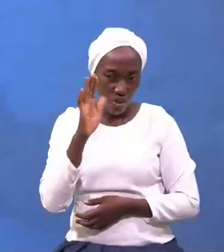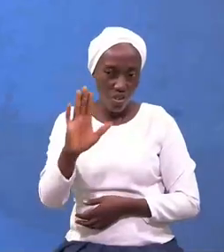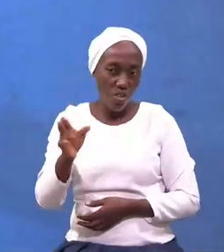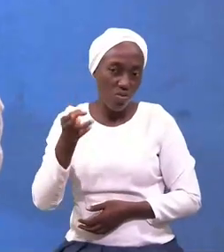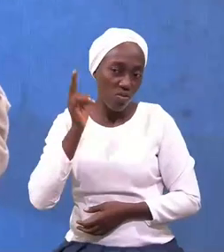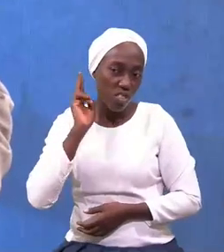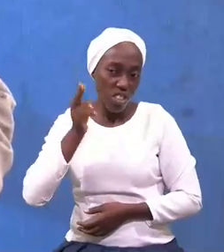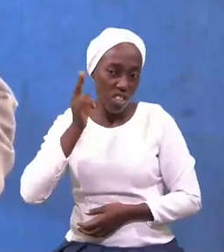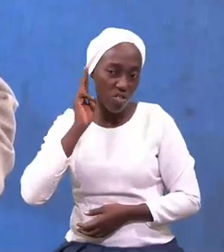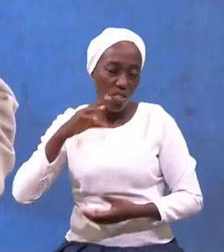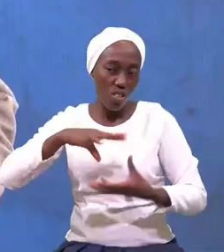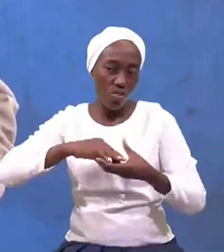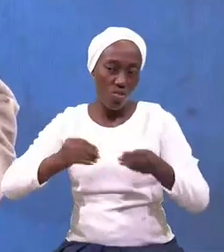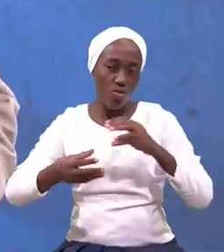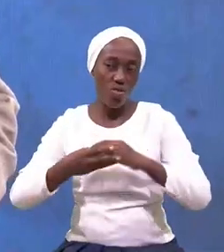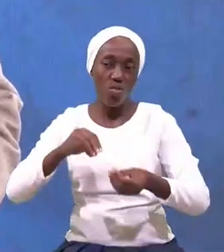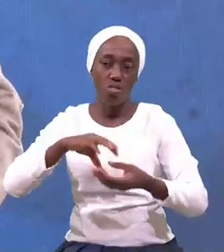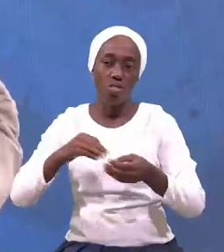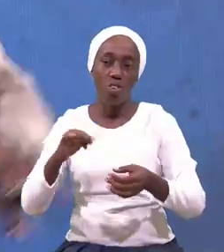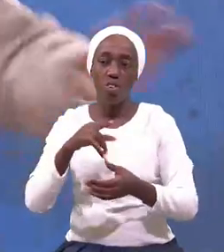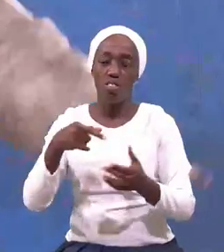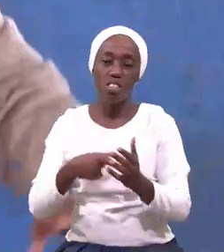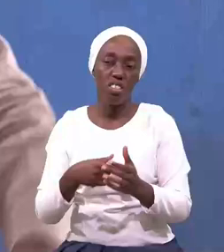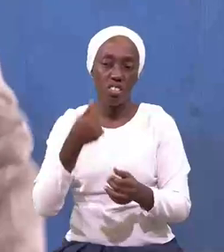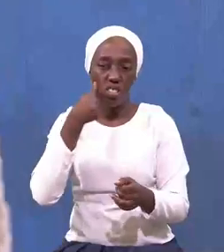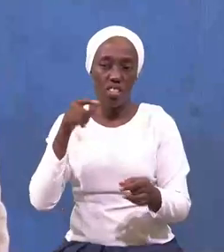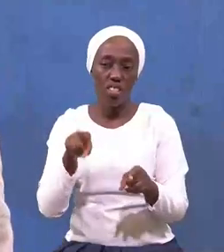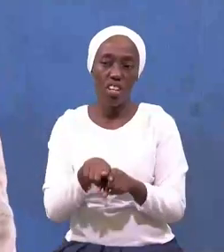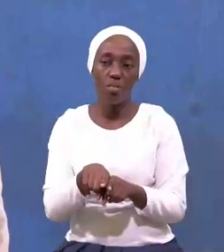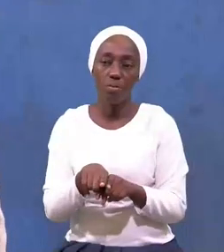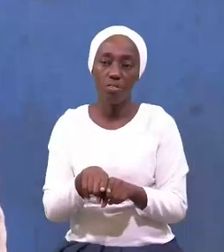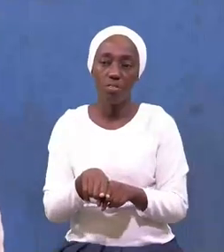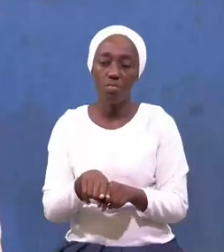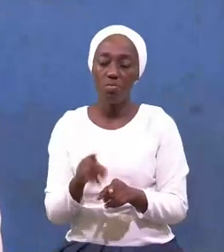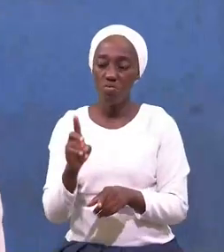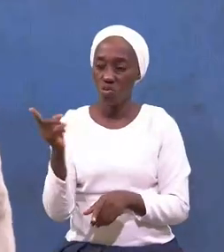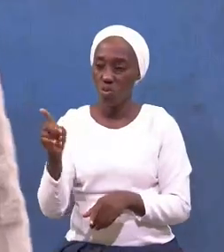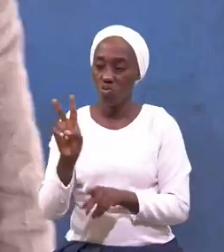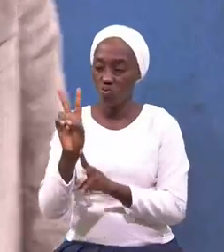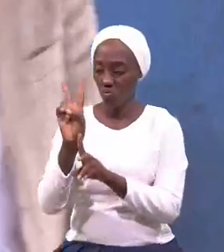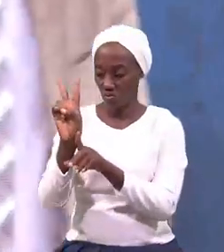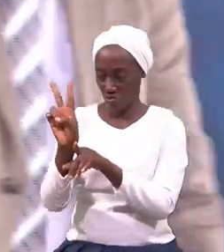Tu dis, mais je connais l'histoire et la vie de cette sœur, non? Et tu la rabaisses.